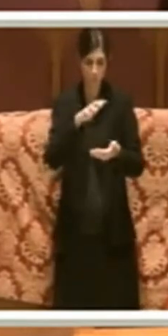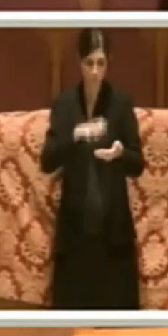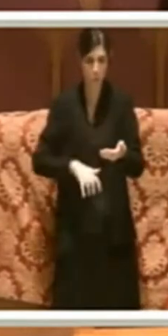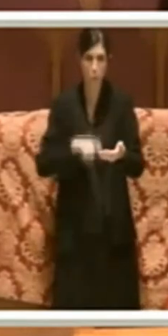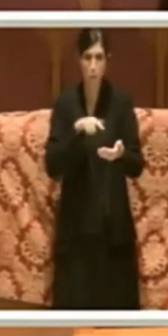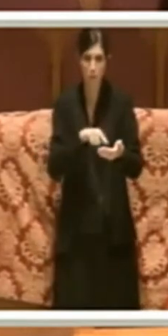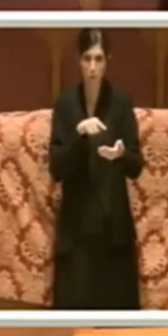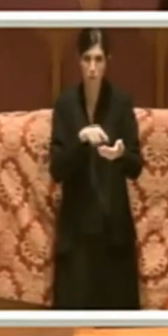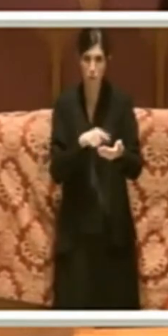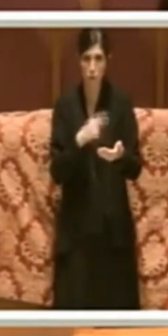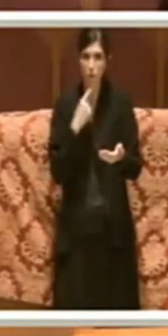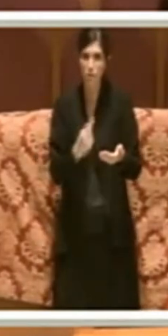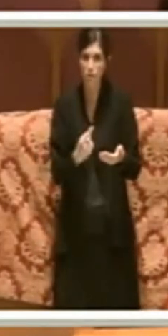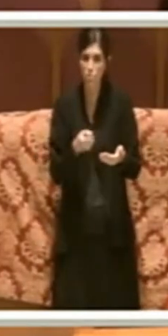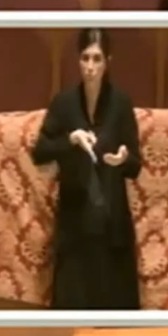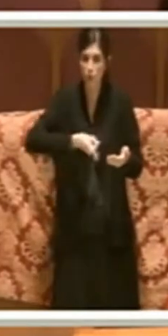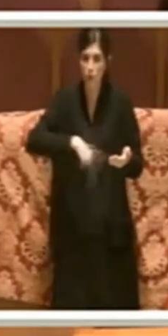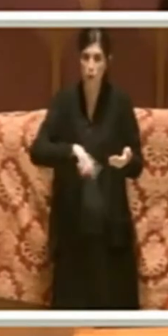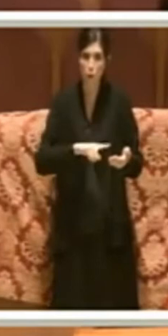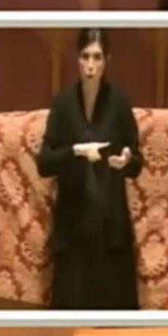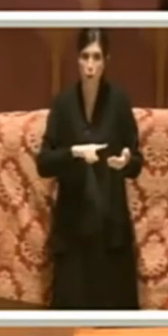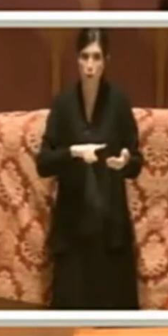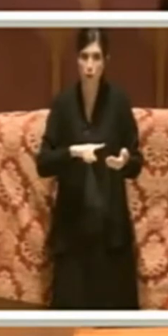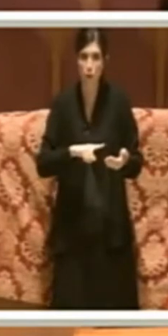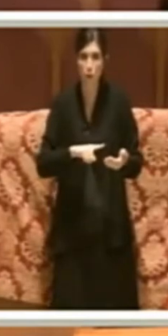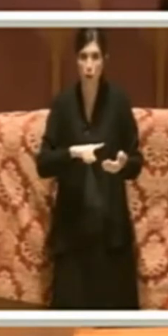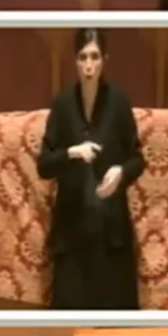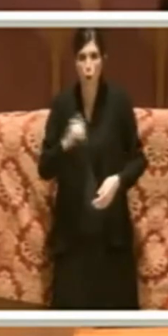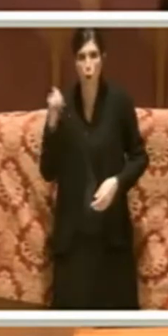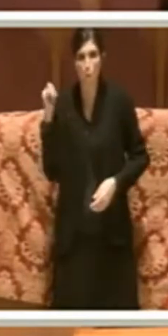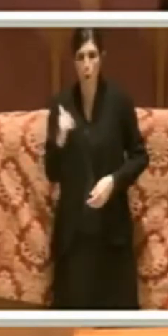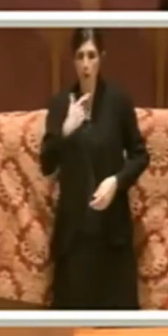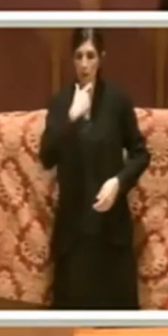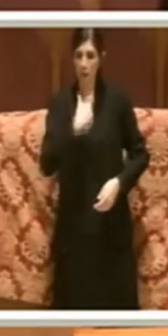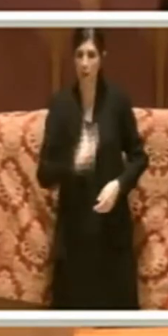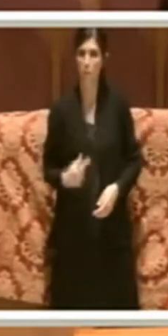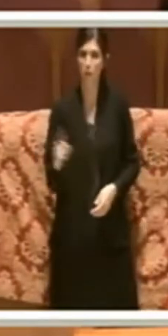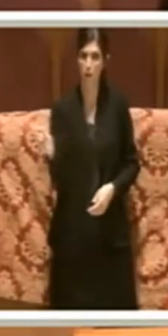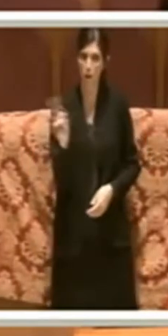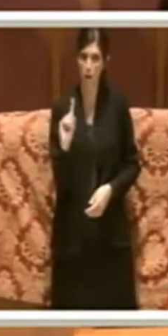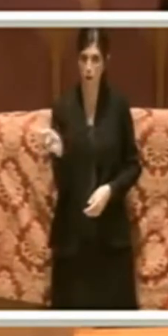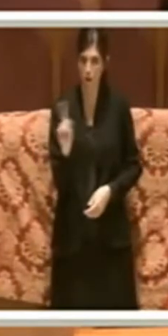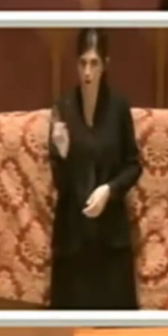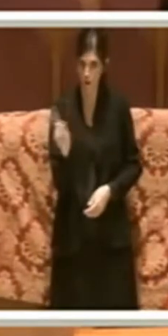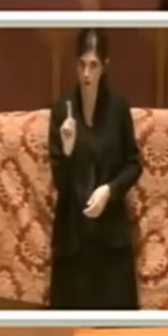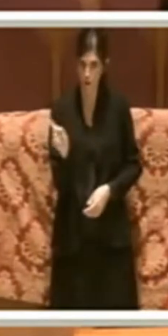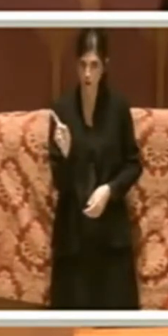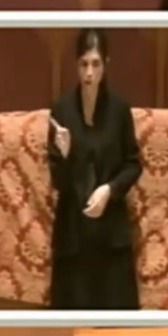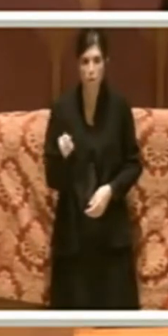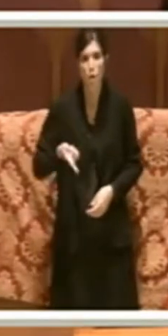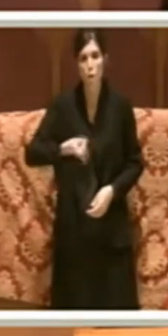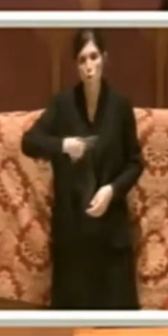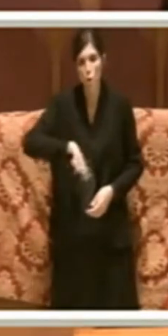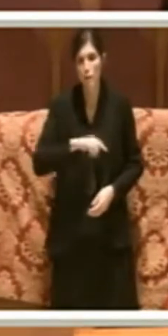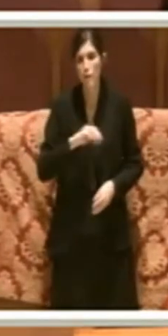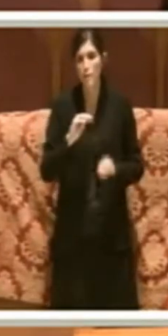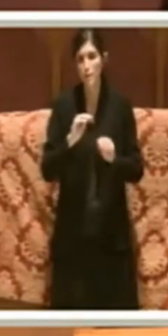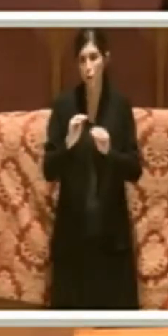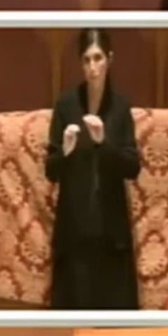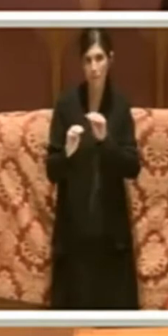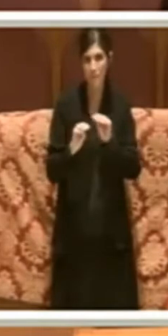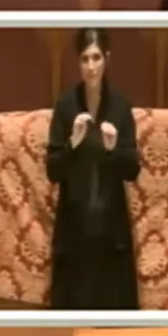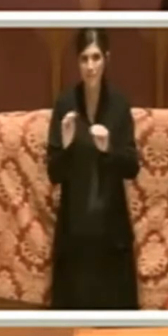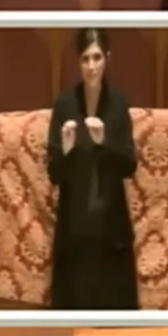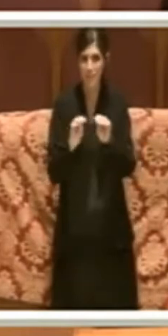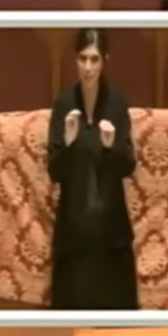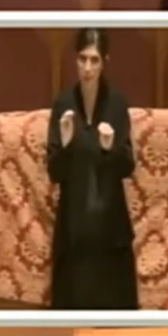non che siamo una banda di criminali, assolutamente, ma che dobbiamo rimettere a posto tutto ciò che fino ad